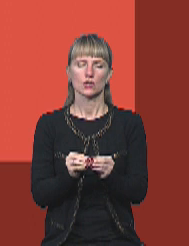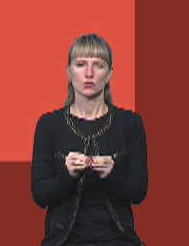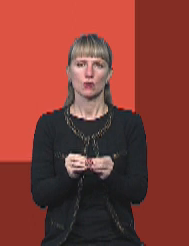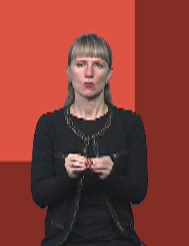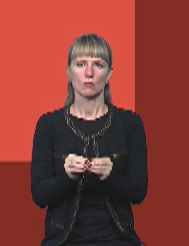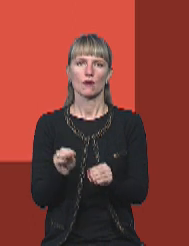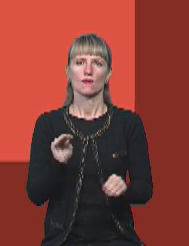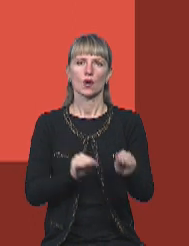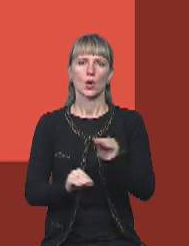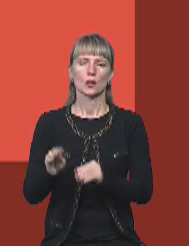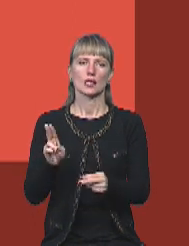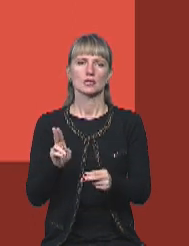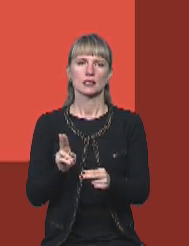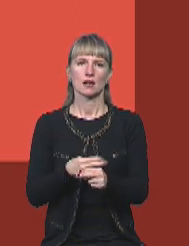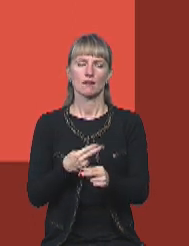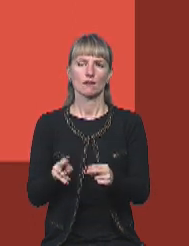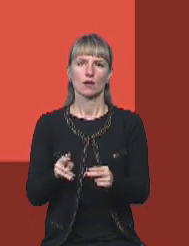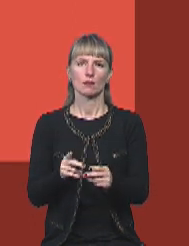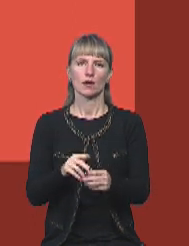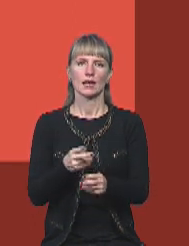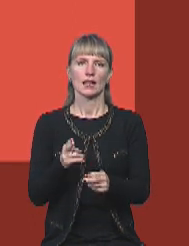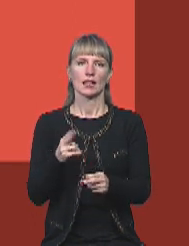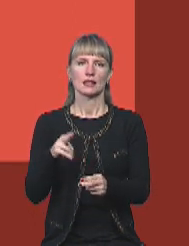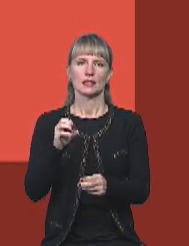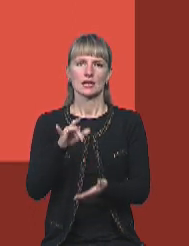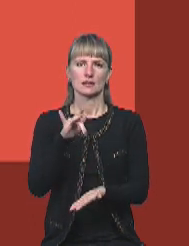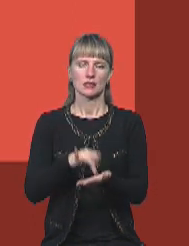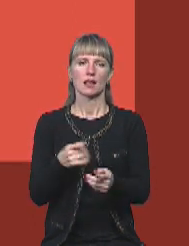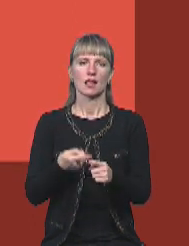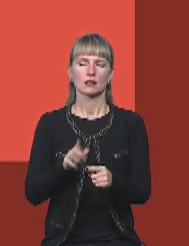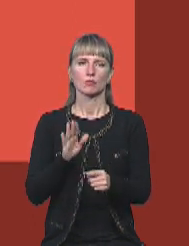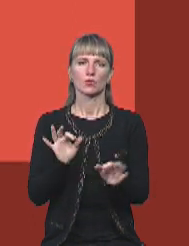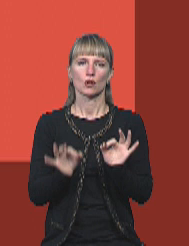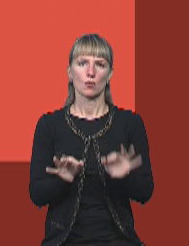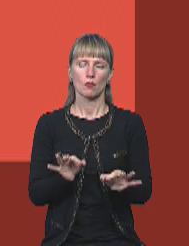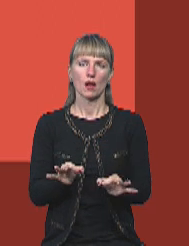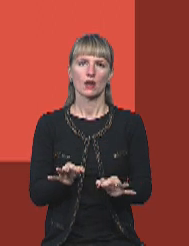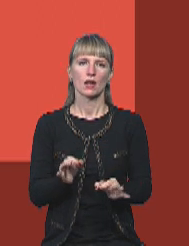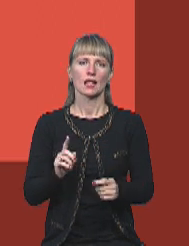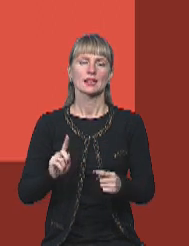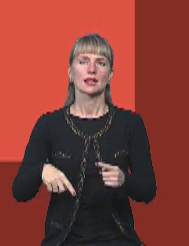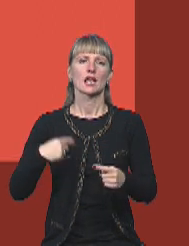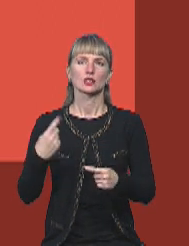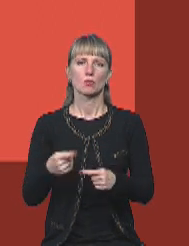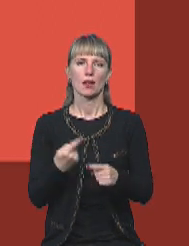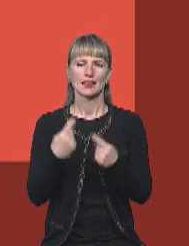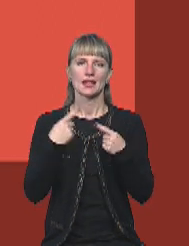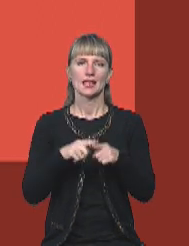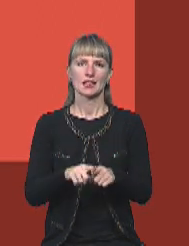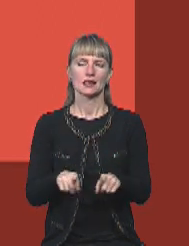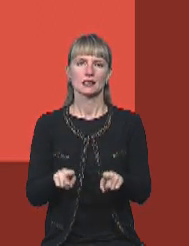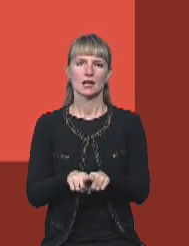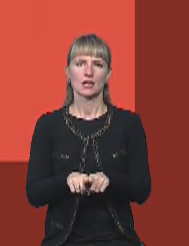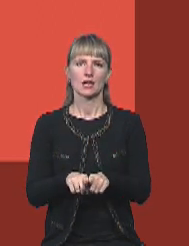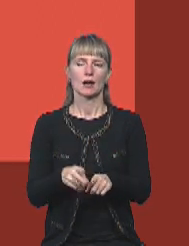контексті реформи децентралізації, то це, можливо, буде дуже прийнятний варіант. Наступне, це вже технічні такі моменти, але